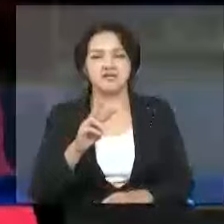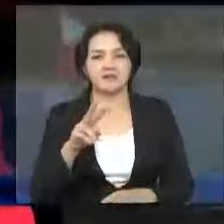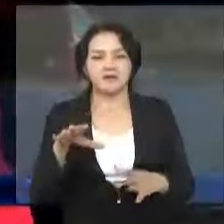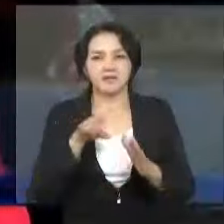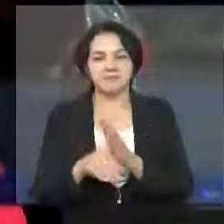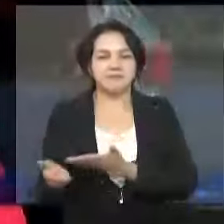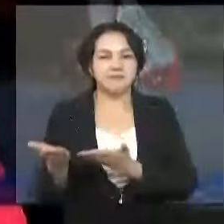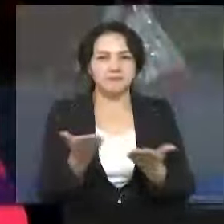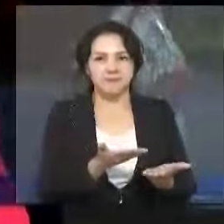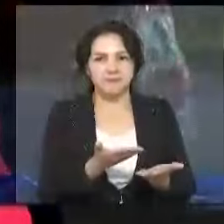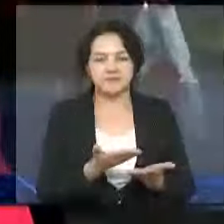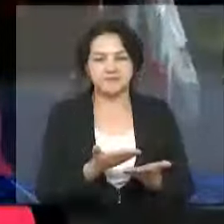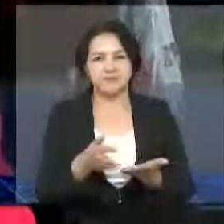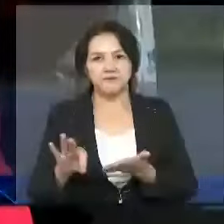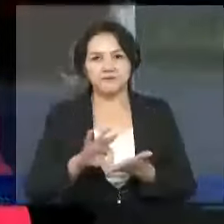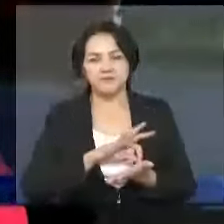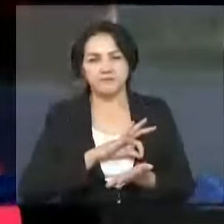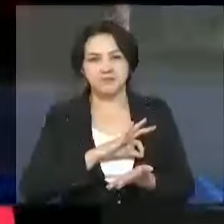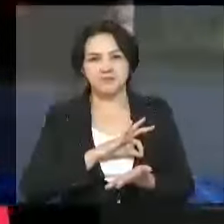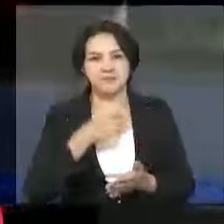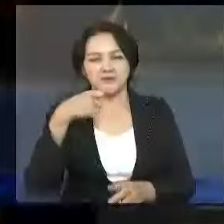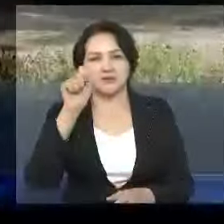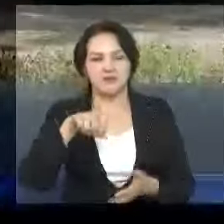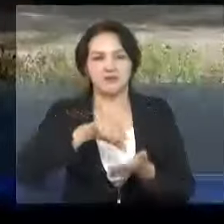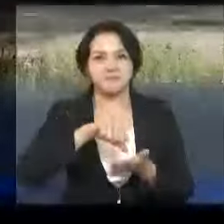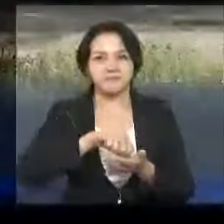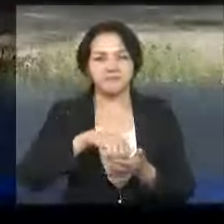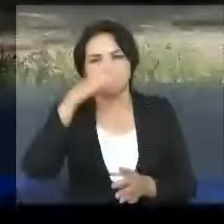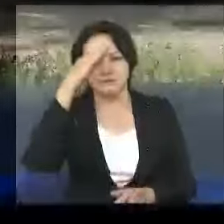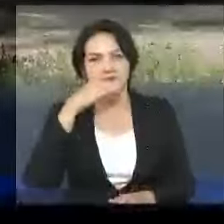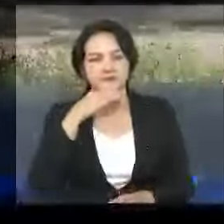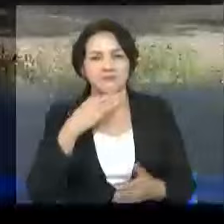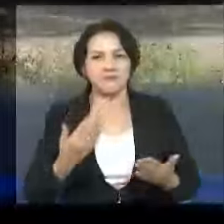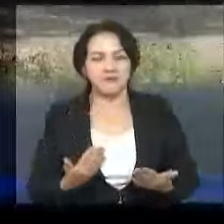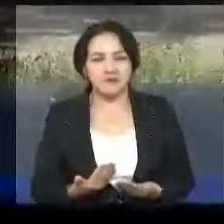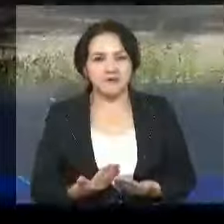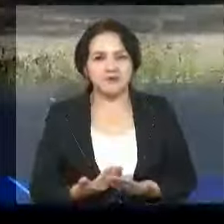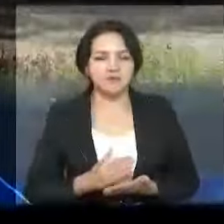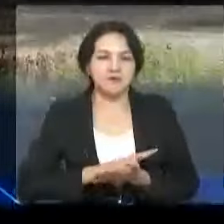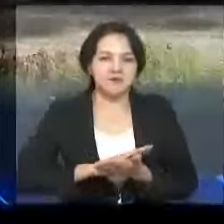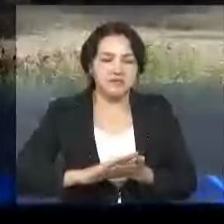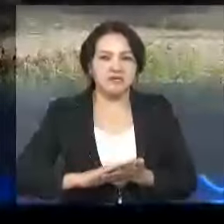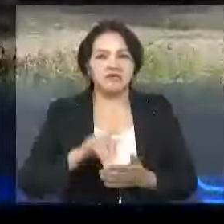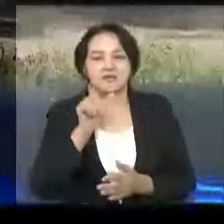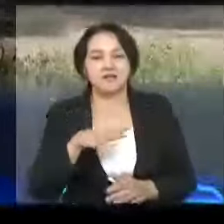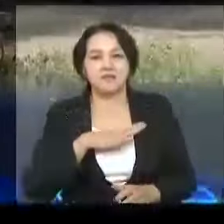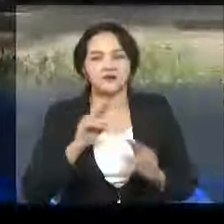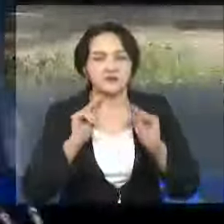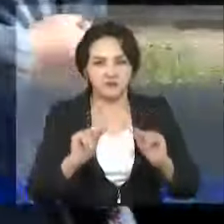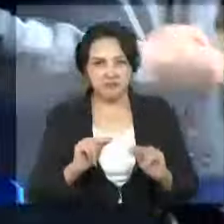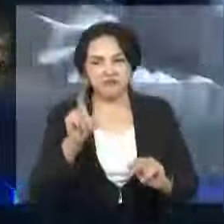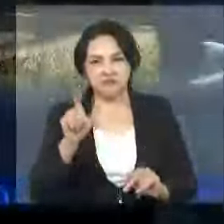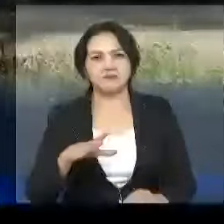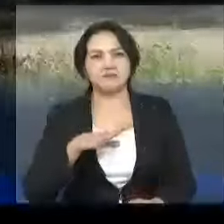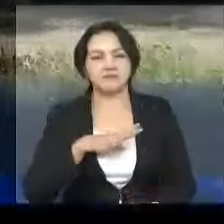қатарына шақырып, бірден соғысқа аттанған. Әкеміз өмірде сондай өте таза адам болды, шыншыл, адал адам